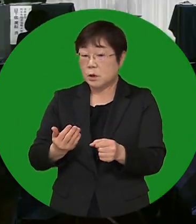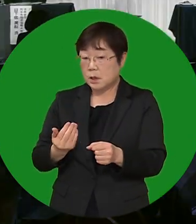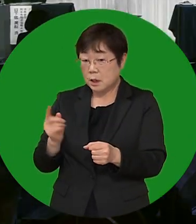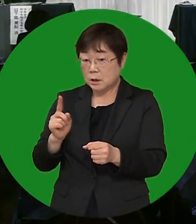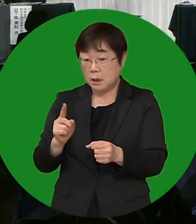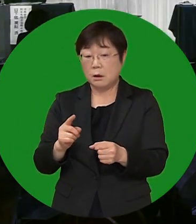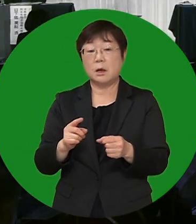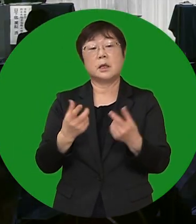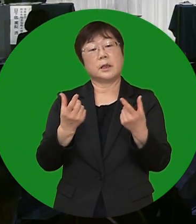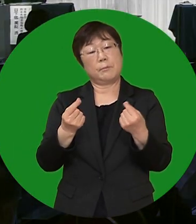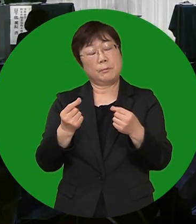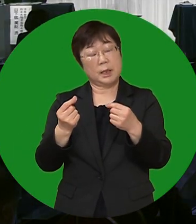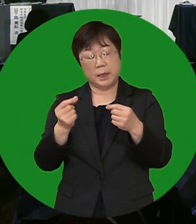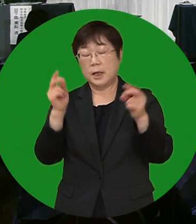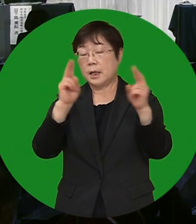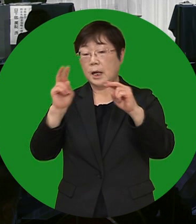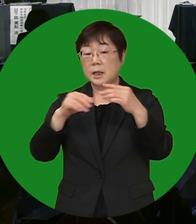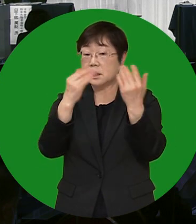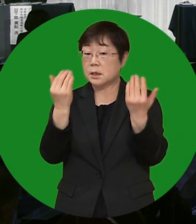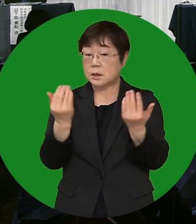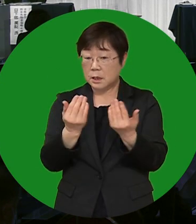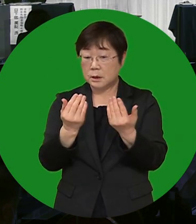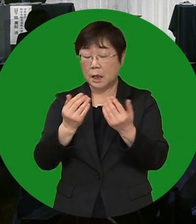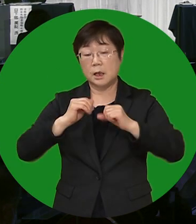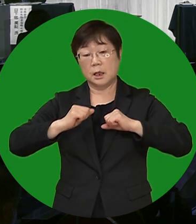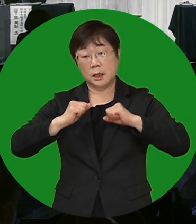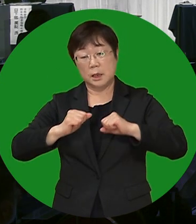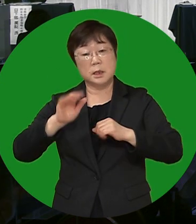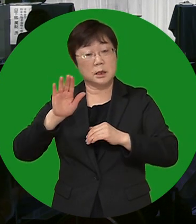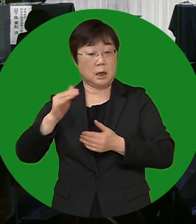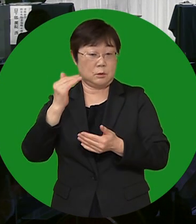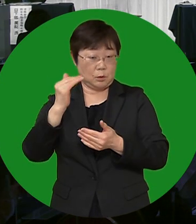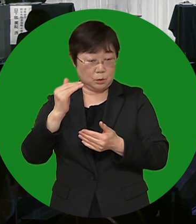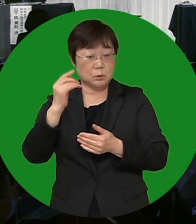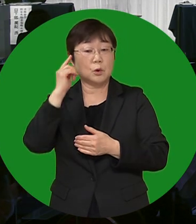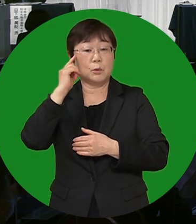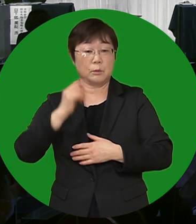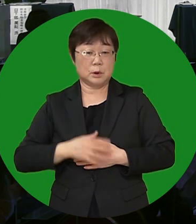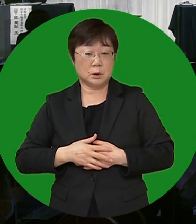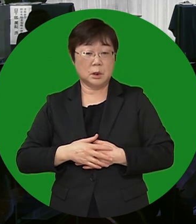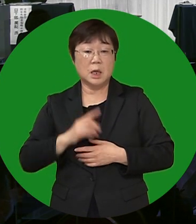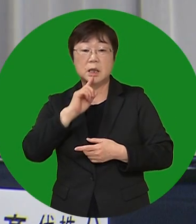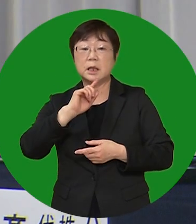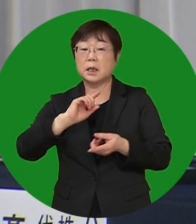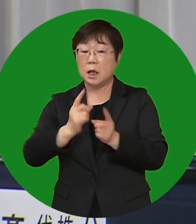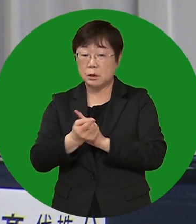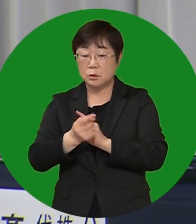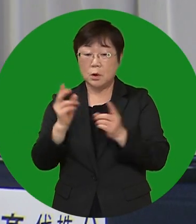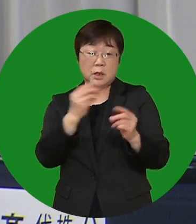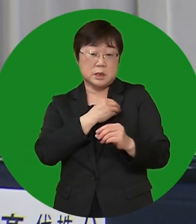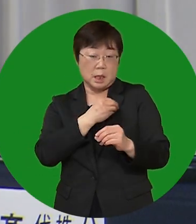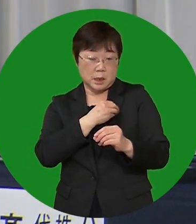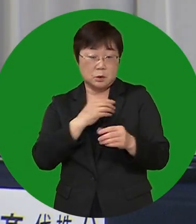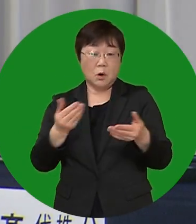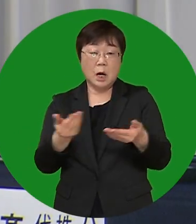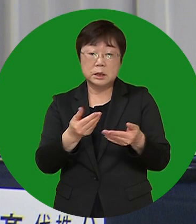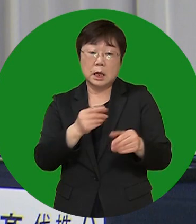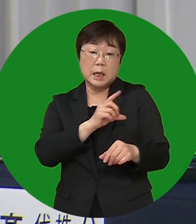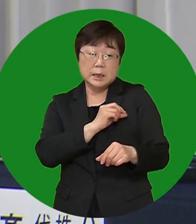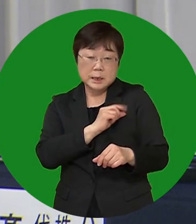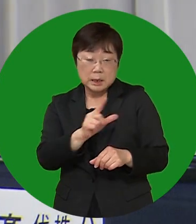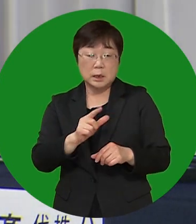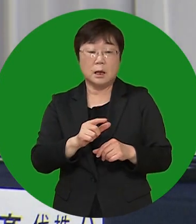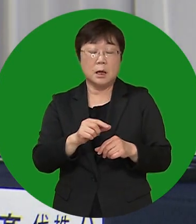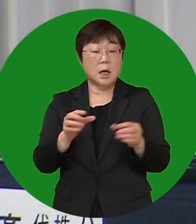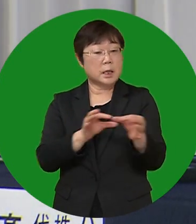やっぱり会社自体が健全でないといけないかなというふうに思います言い換えると方社員の方の働きがいが